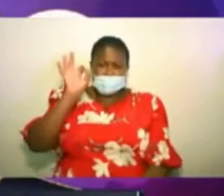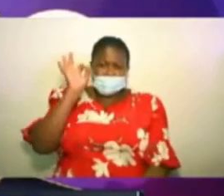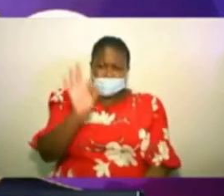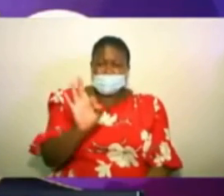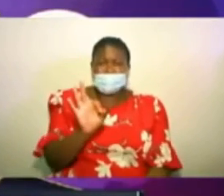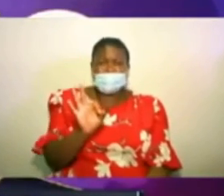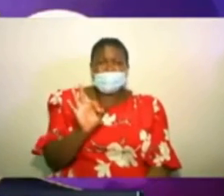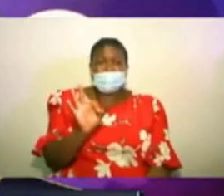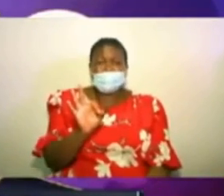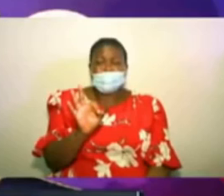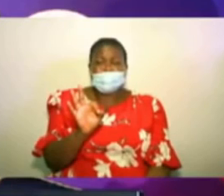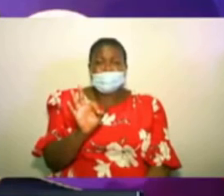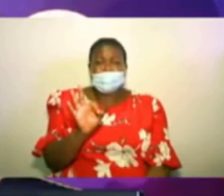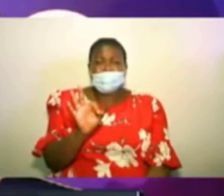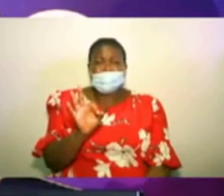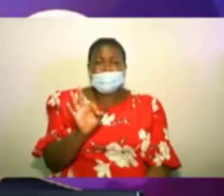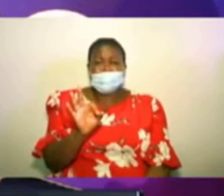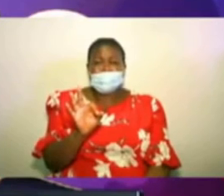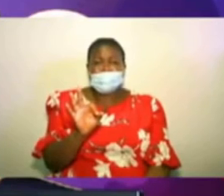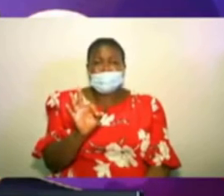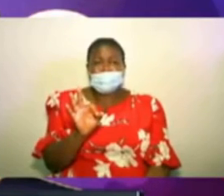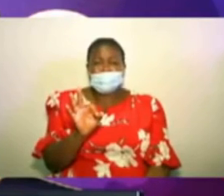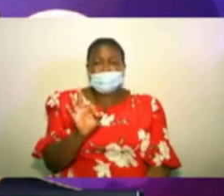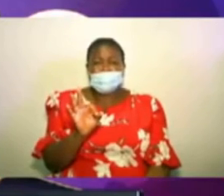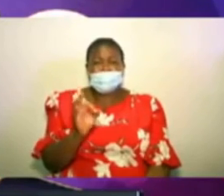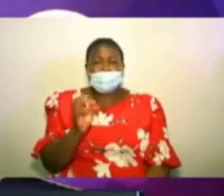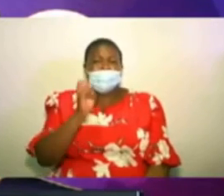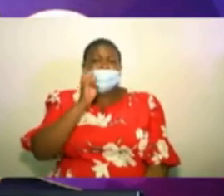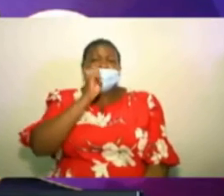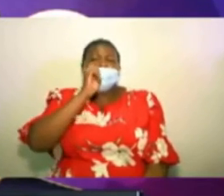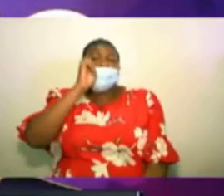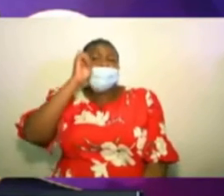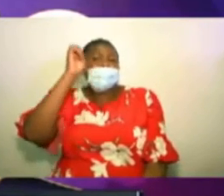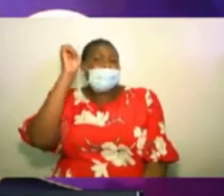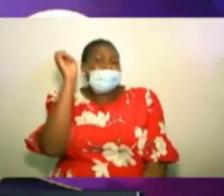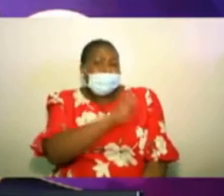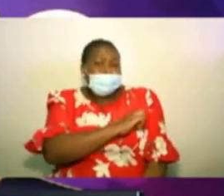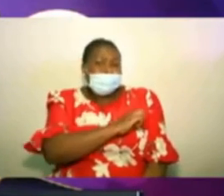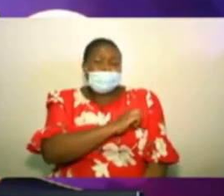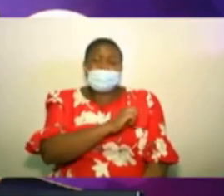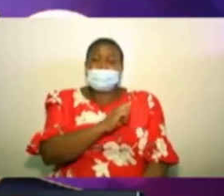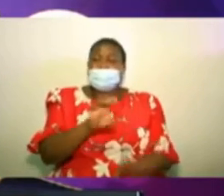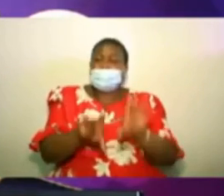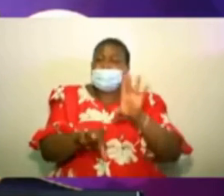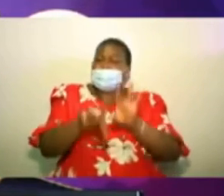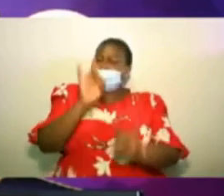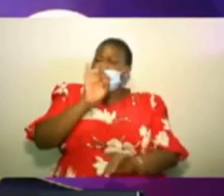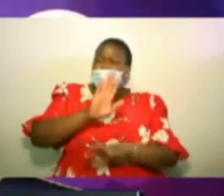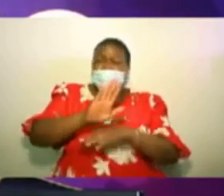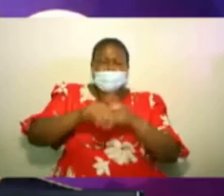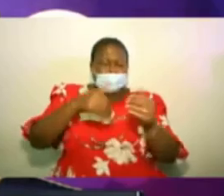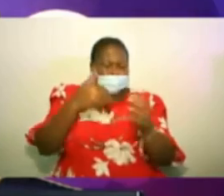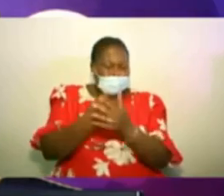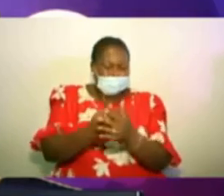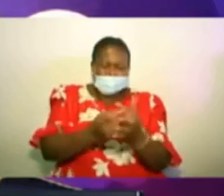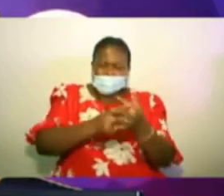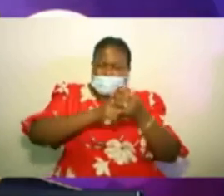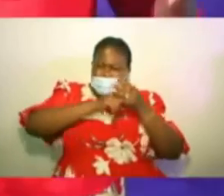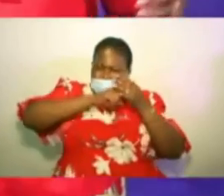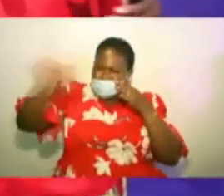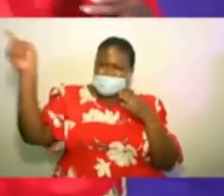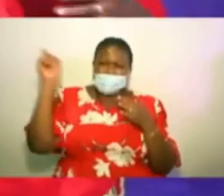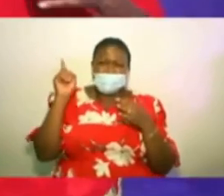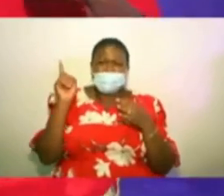powers and forces of spiritual darkness retreated. Les puissances